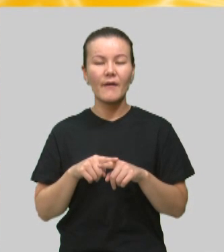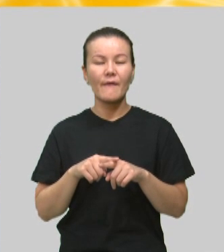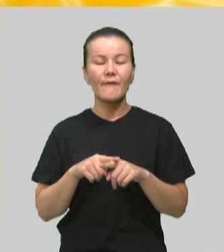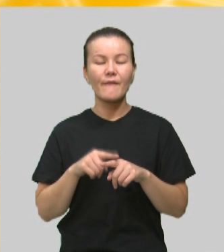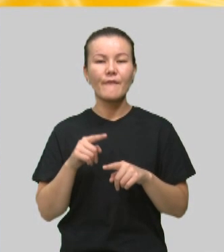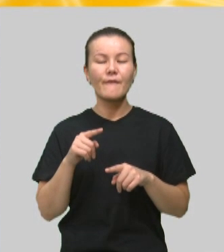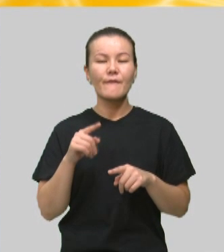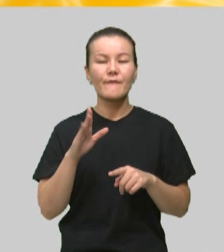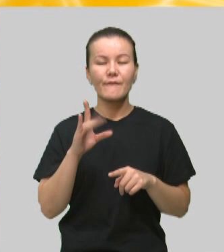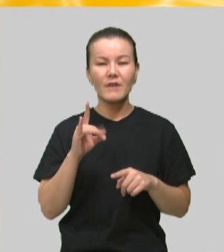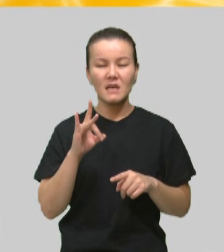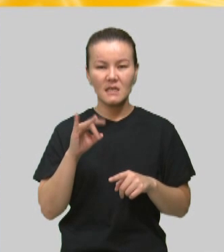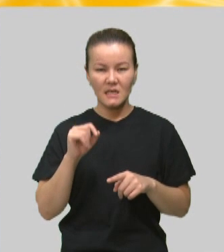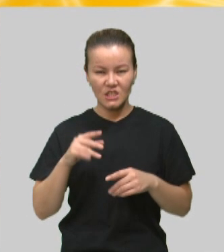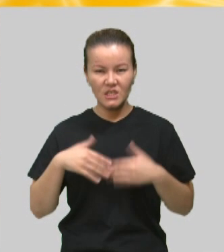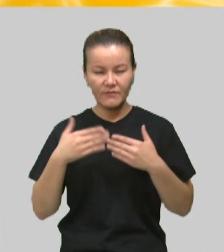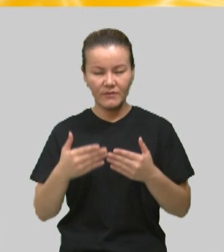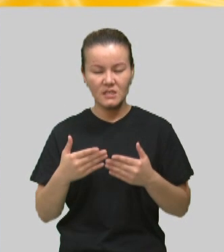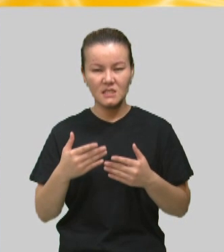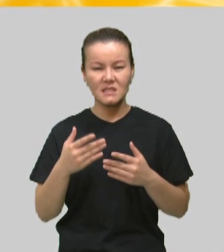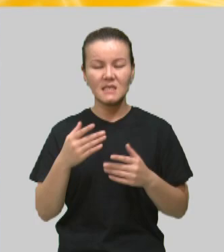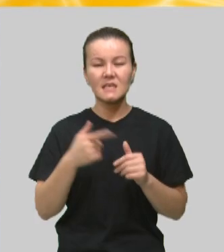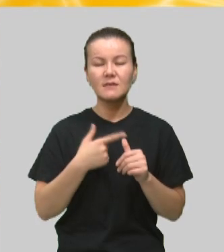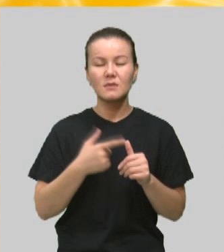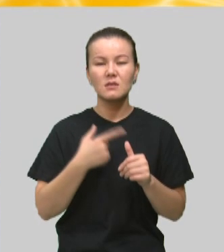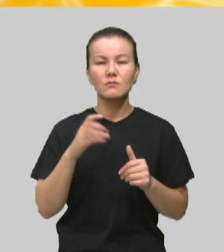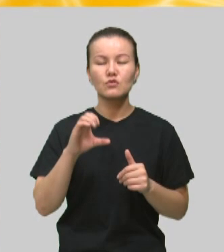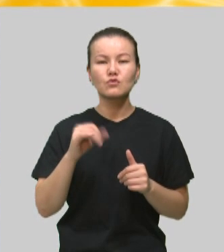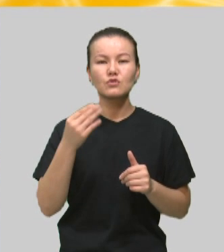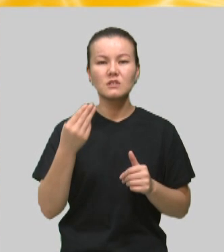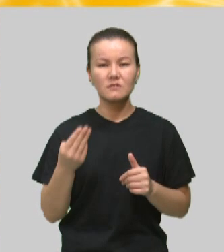именем существительным.